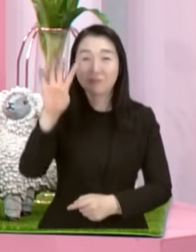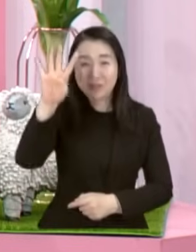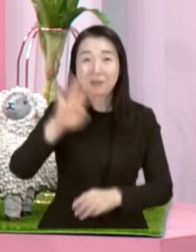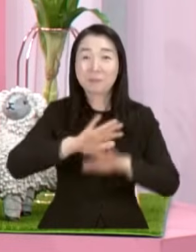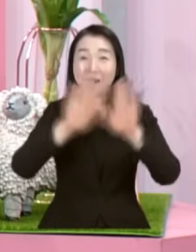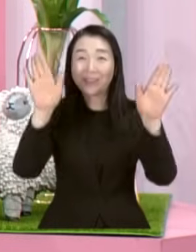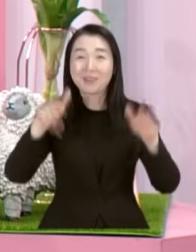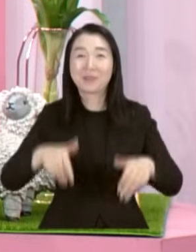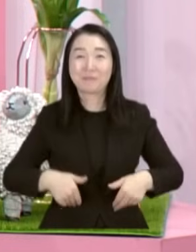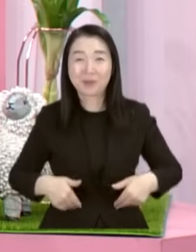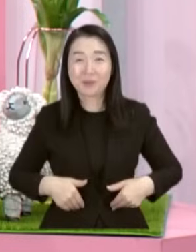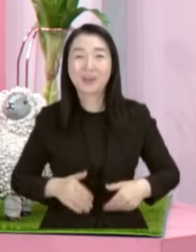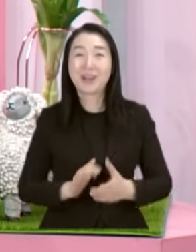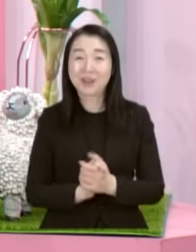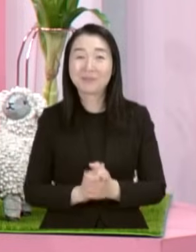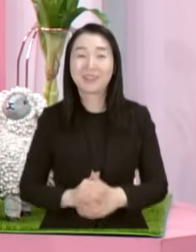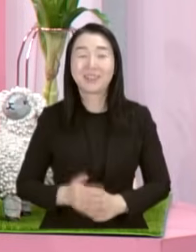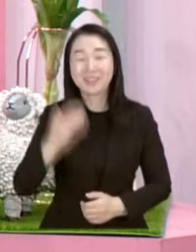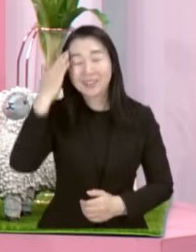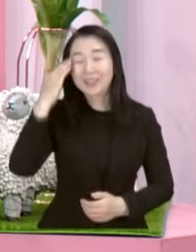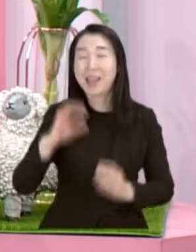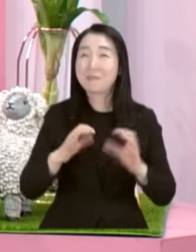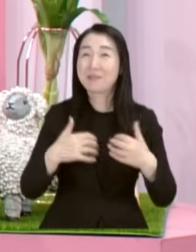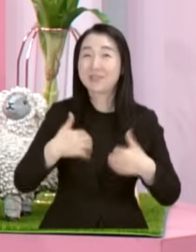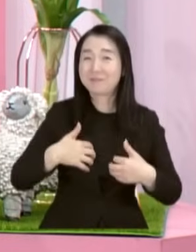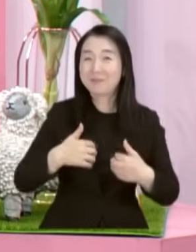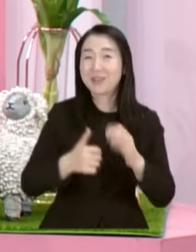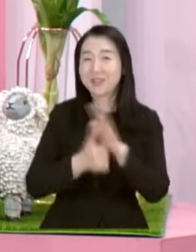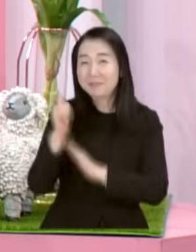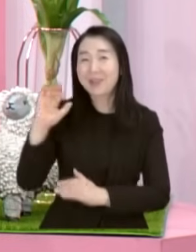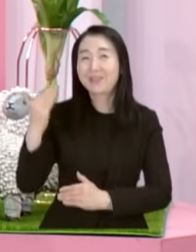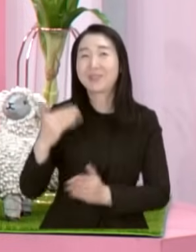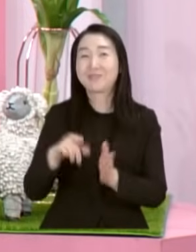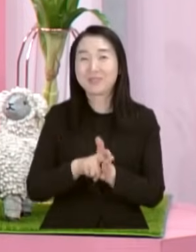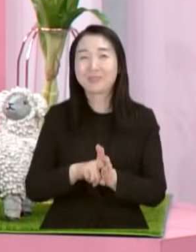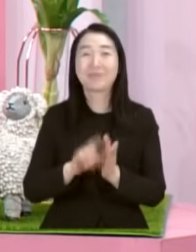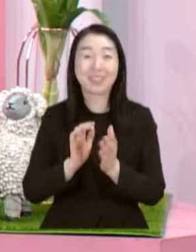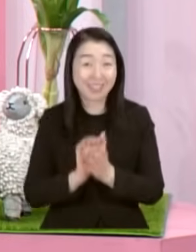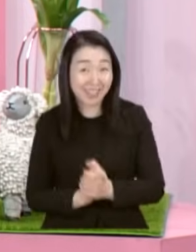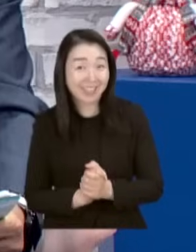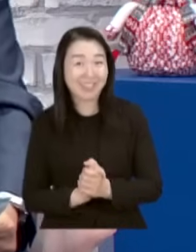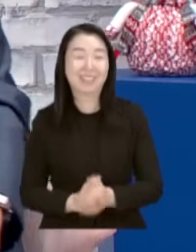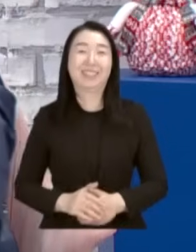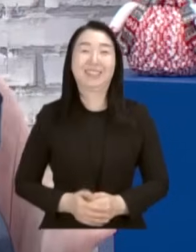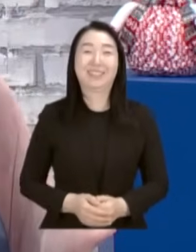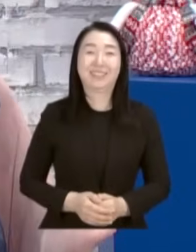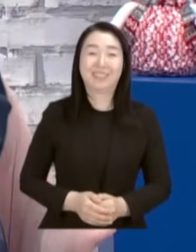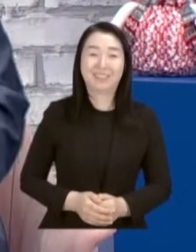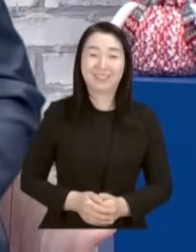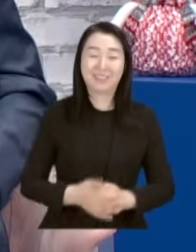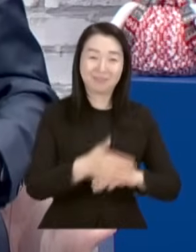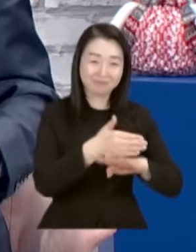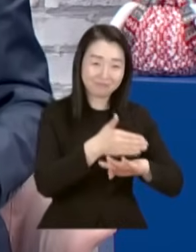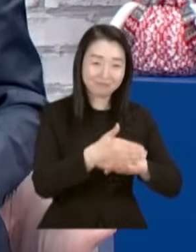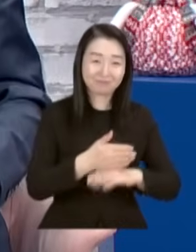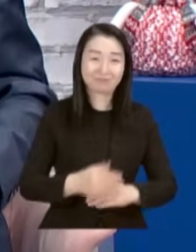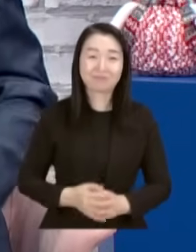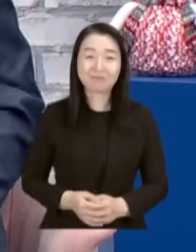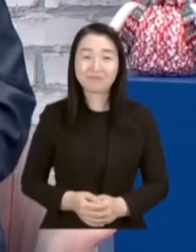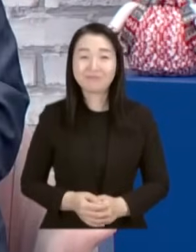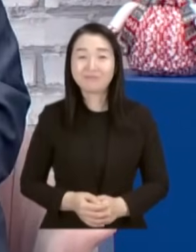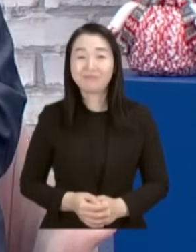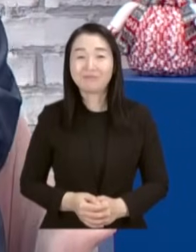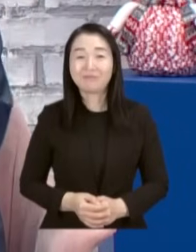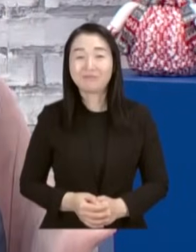밝히자는 말입니다. 아멘. 우리 대한민국의 기쁨이 되고 희망이 될 줄로 믿습니다. 예. 아멘. 네네. 네. 고맙습니다, 목사님. 네네. 아,